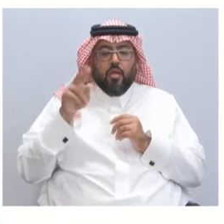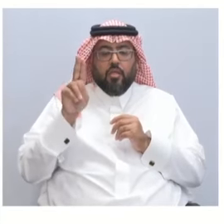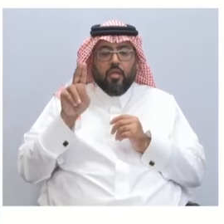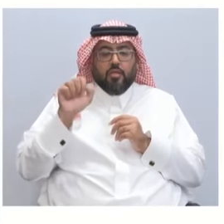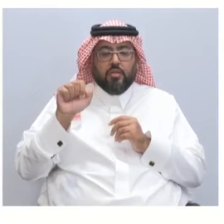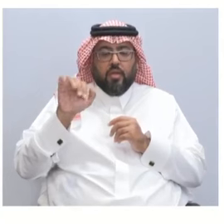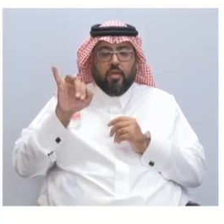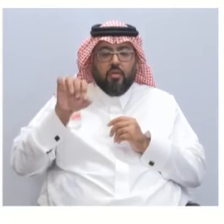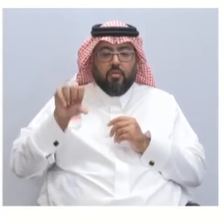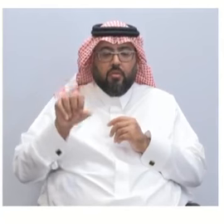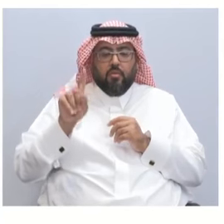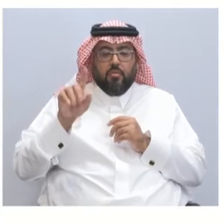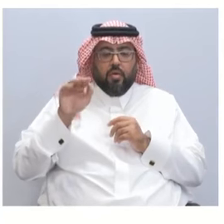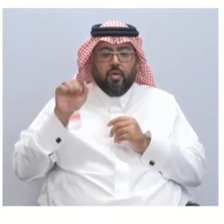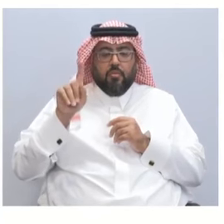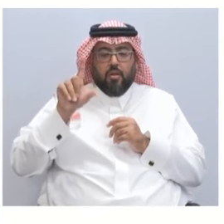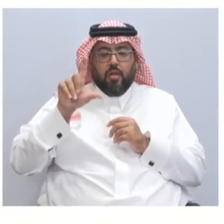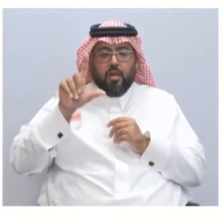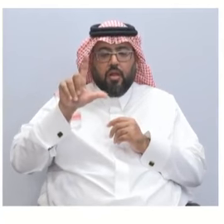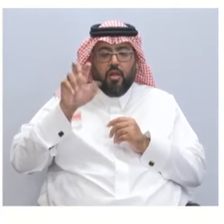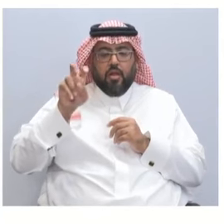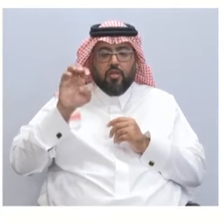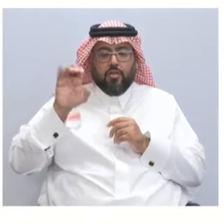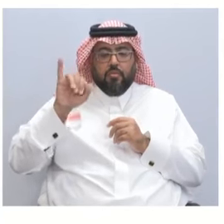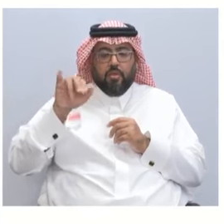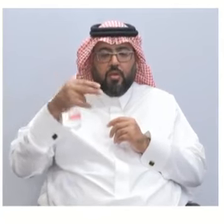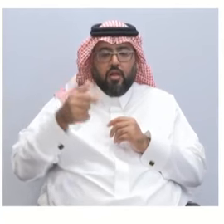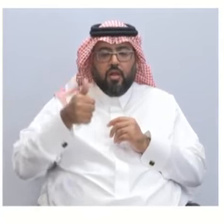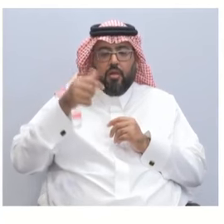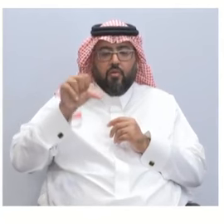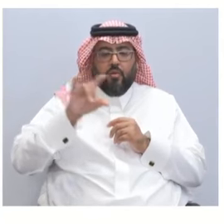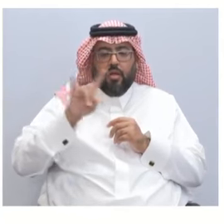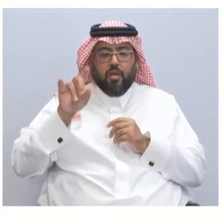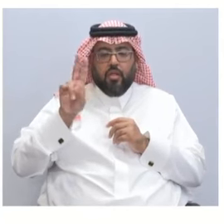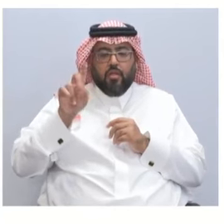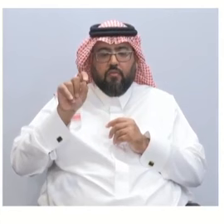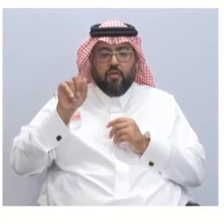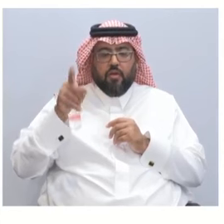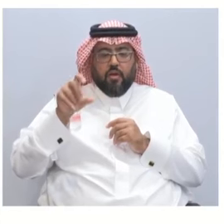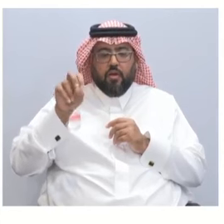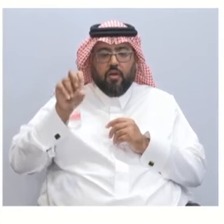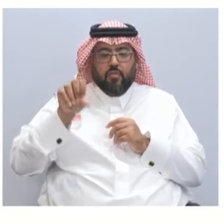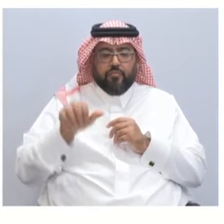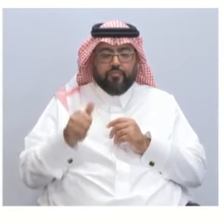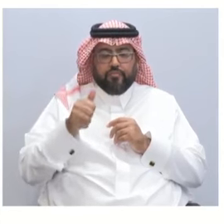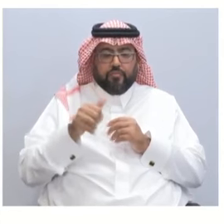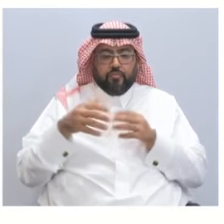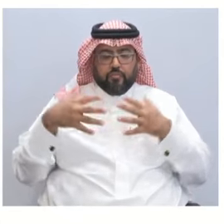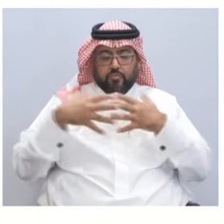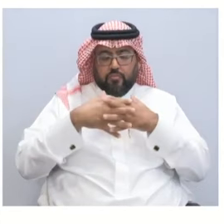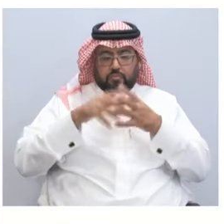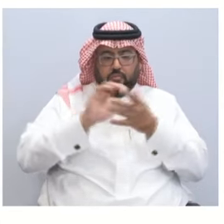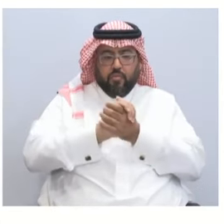الله جميعا ولا تفرقوا لما يربط دول مجلس التعاون من